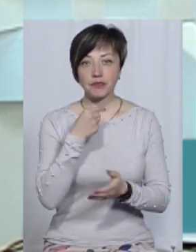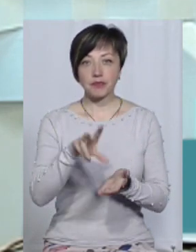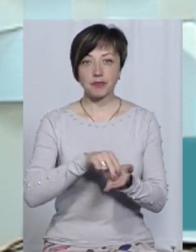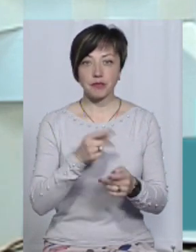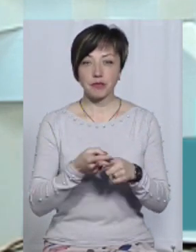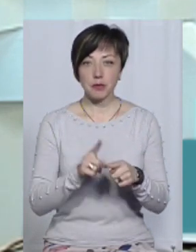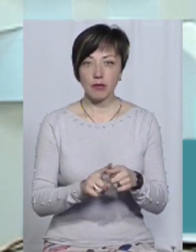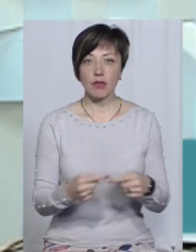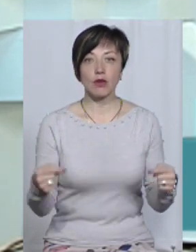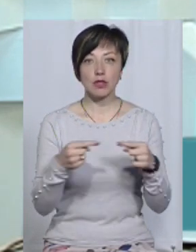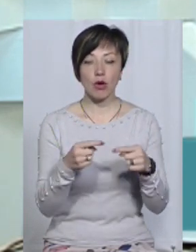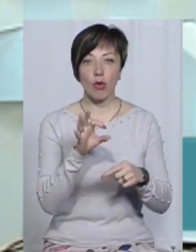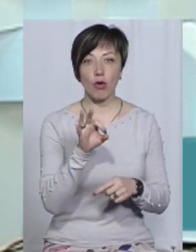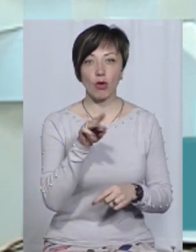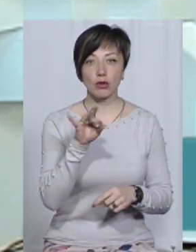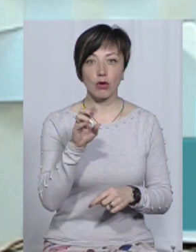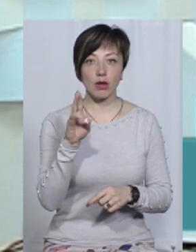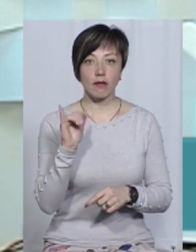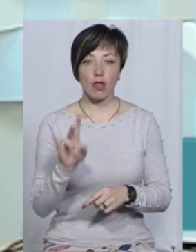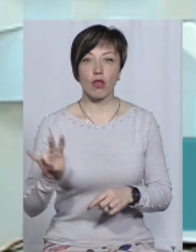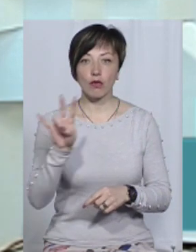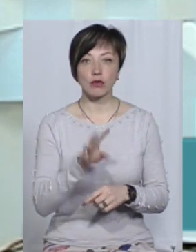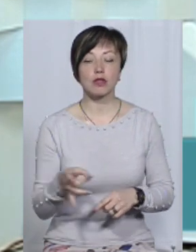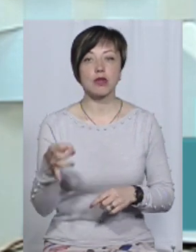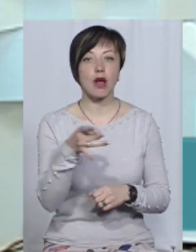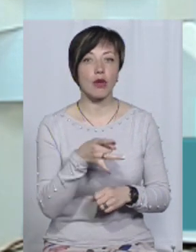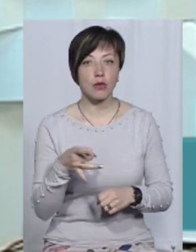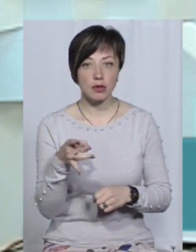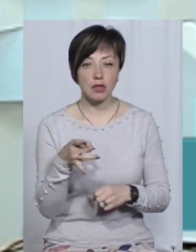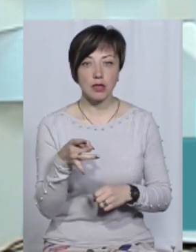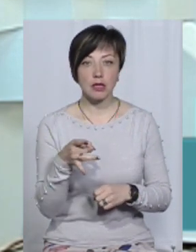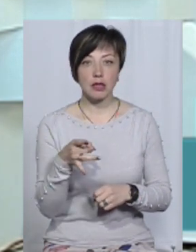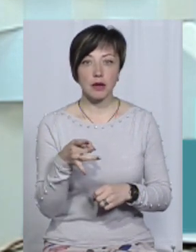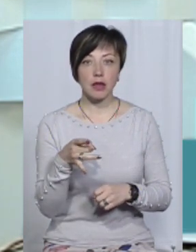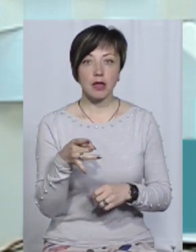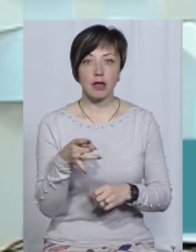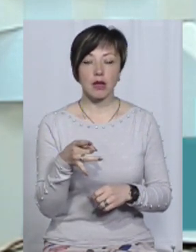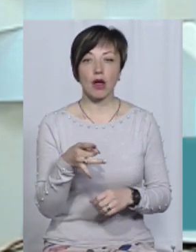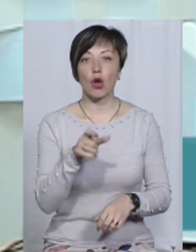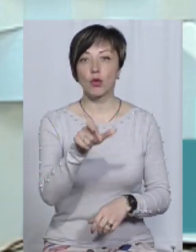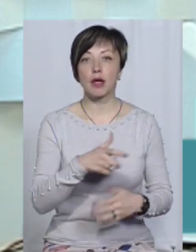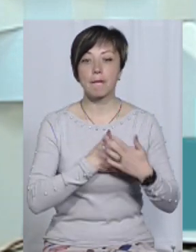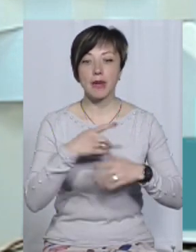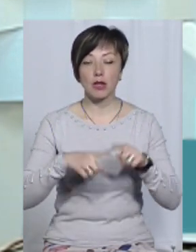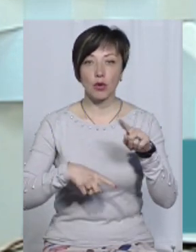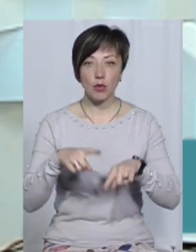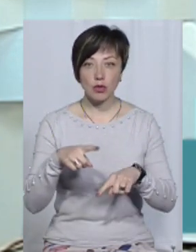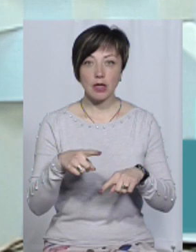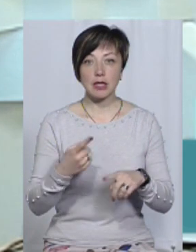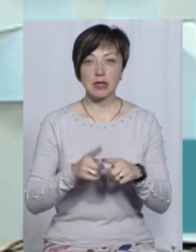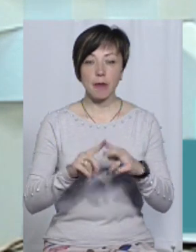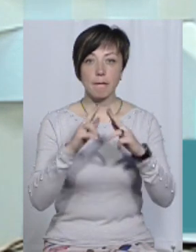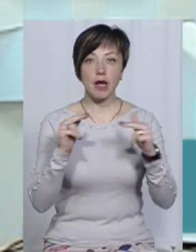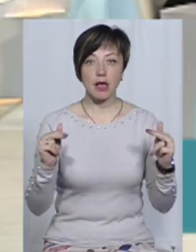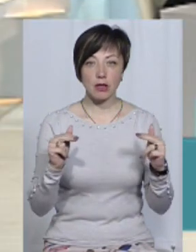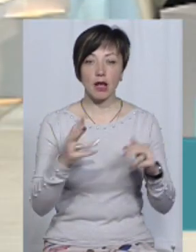приклад цьому, в тому самому Отрокові, в Нововушицькому районі, завдяки людині, патріоту, бо дехто, я пам'ятаю, коли той